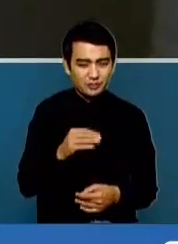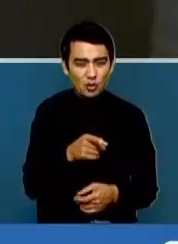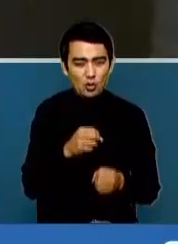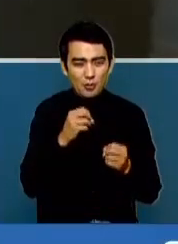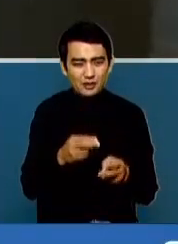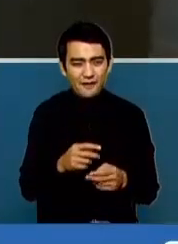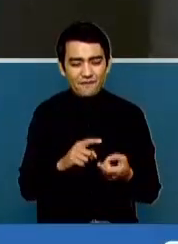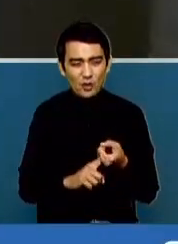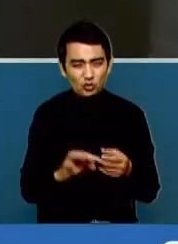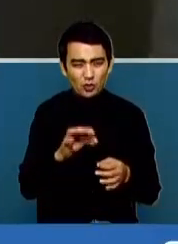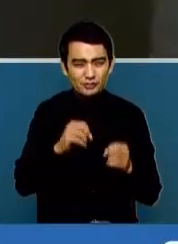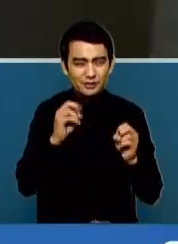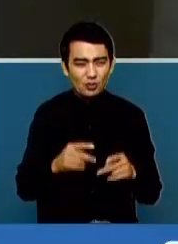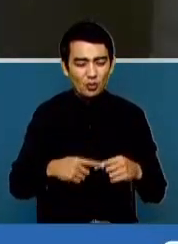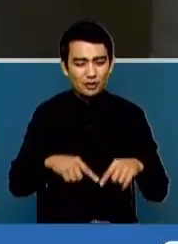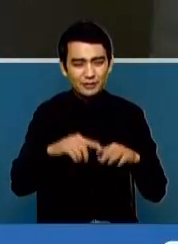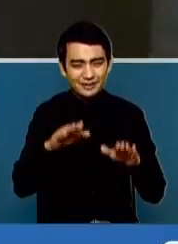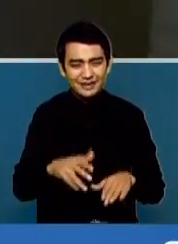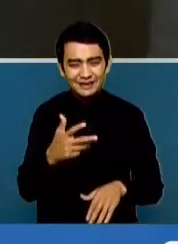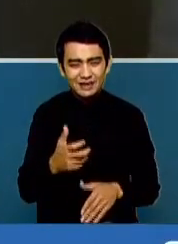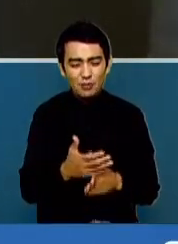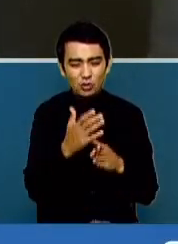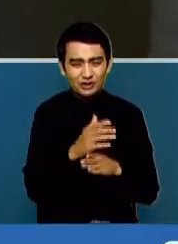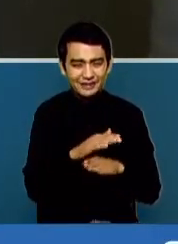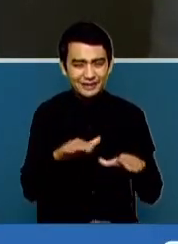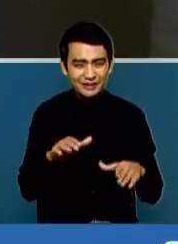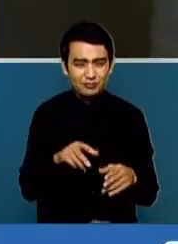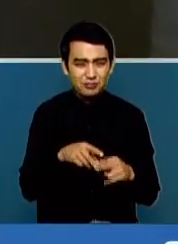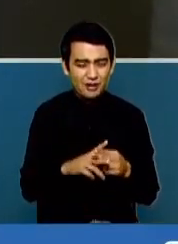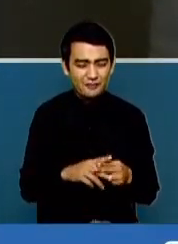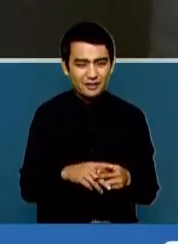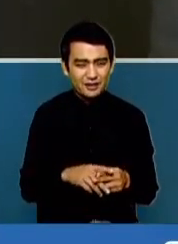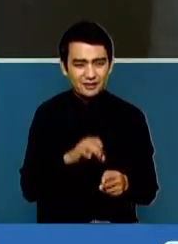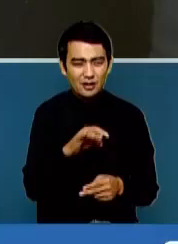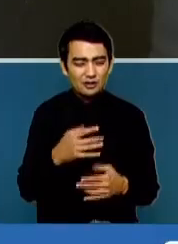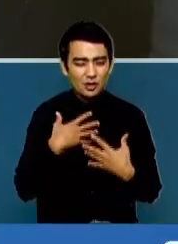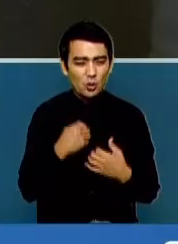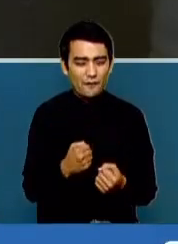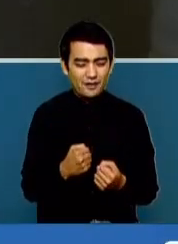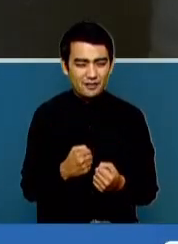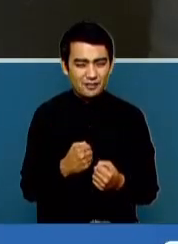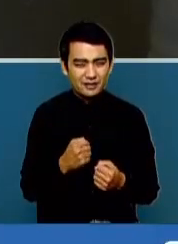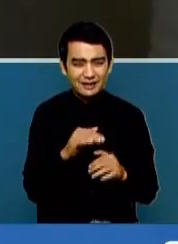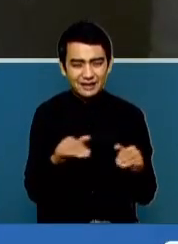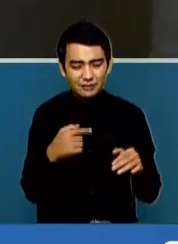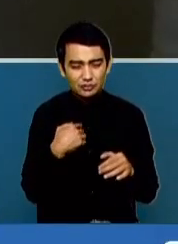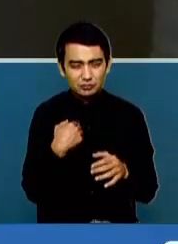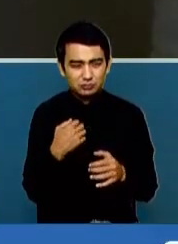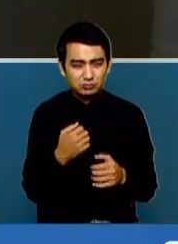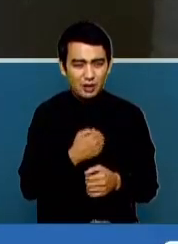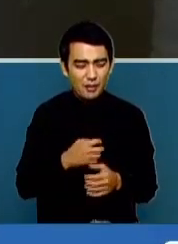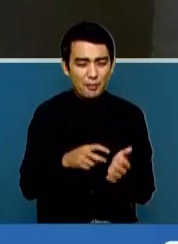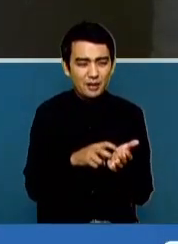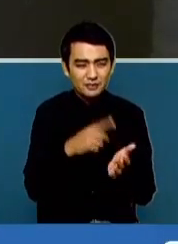вирус ошағына айналған орында 300-ден артық баланың тең жартысы жүр. Ол қыздарымыздың денсаулығына алаңдаймыз деген ата-аналар бөбекжайды